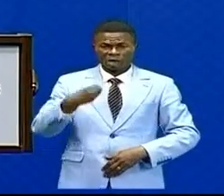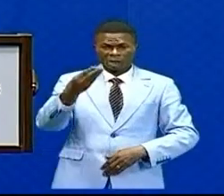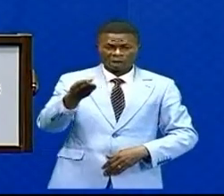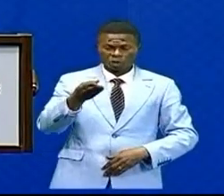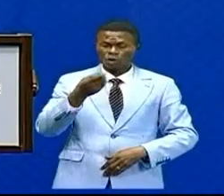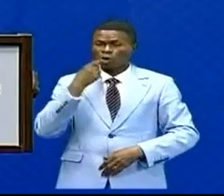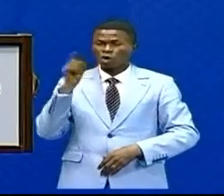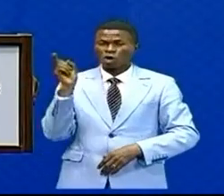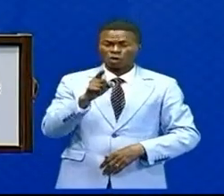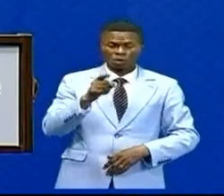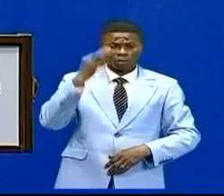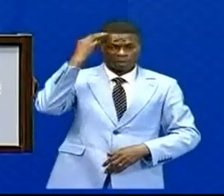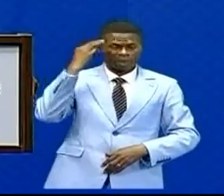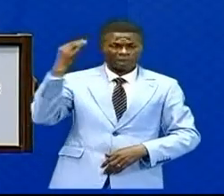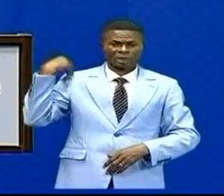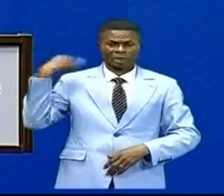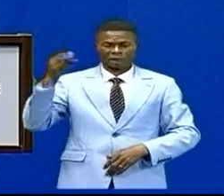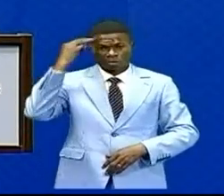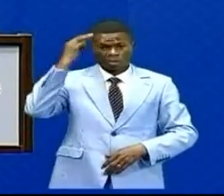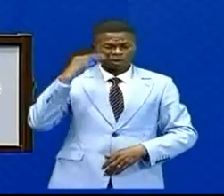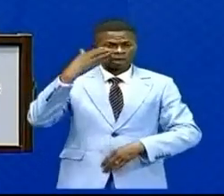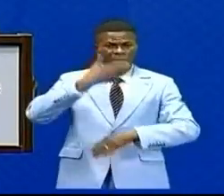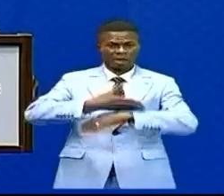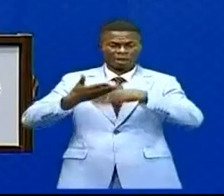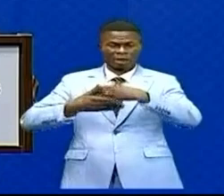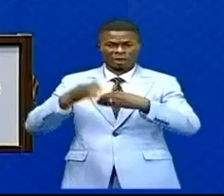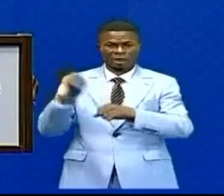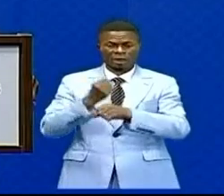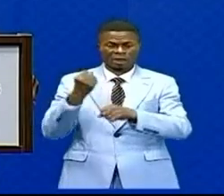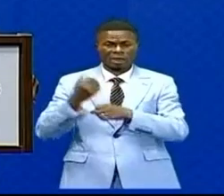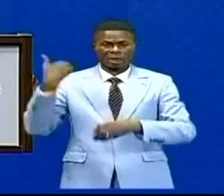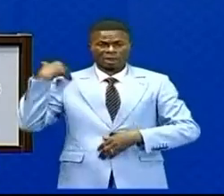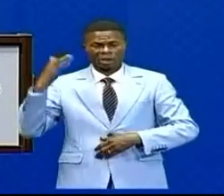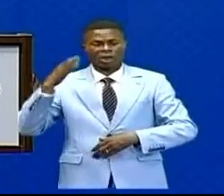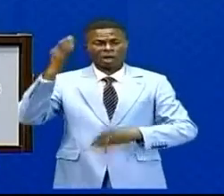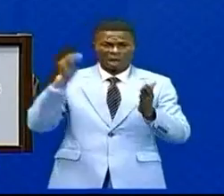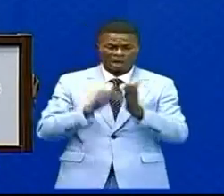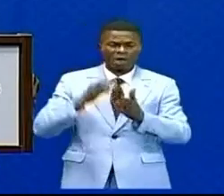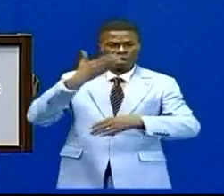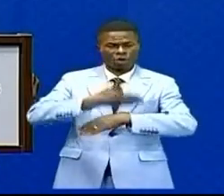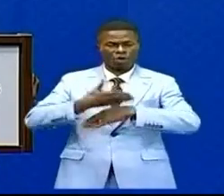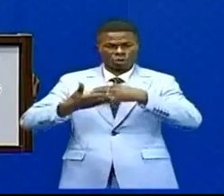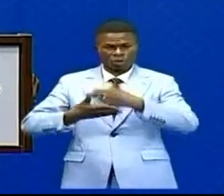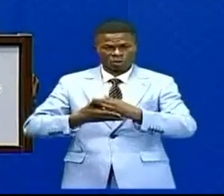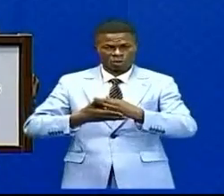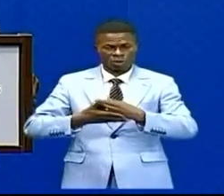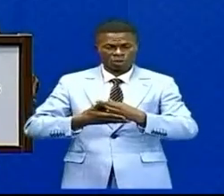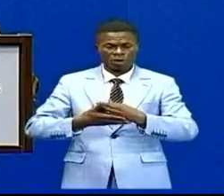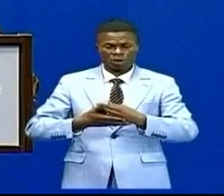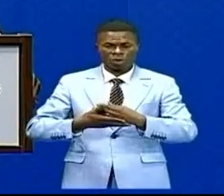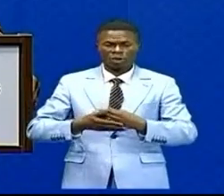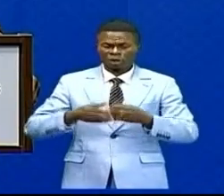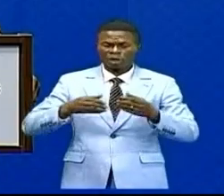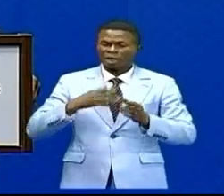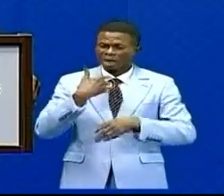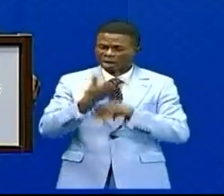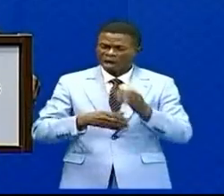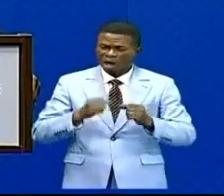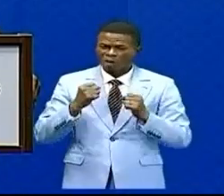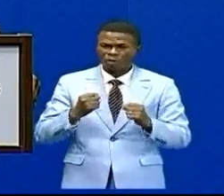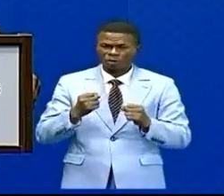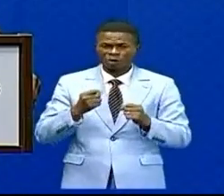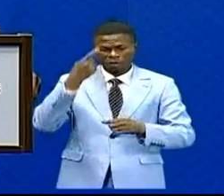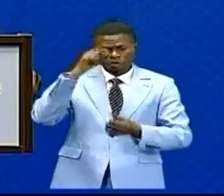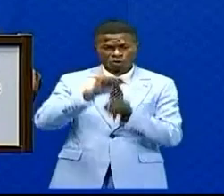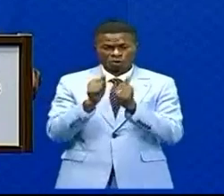d'État, ministre des Infrastructures, Travaux publics et Reconstruction de prendre toutes les mesures nécessaires quant à